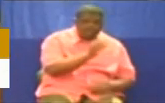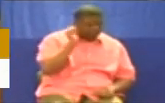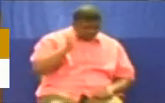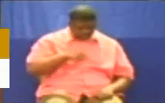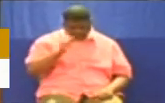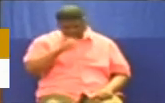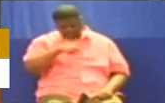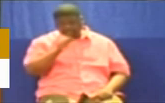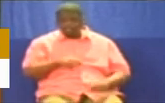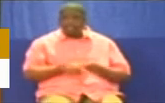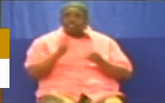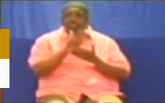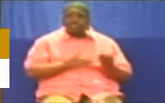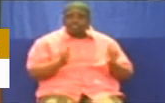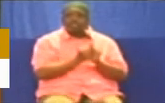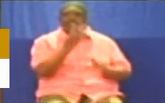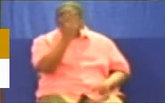Sehemu ya 13 inafikiwa?